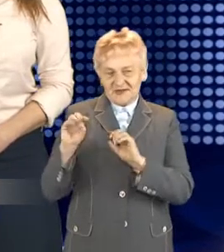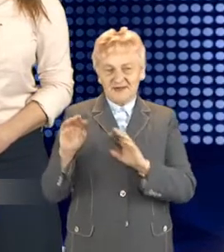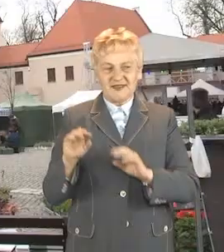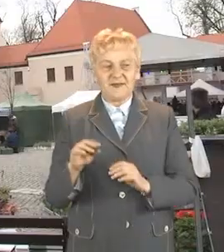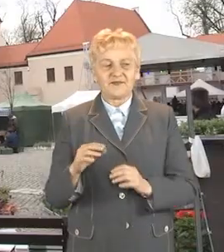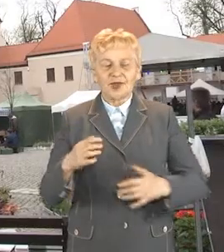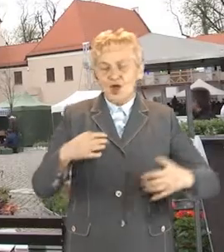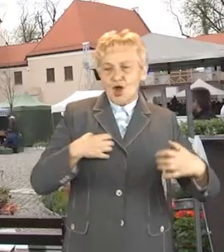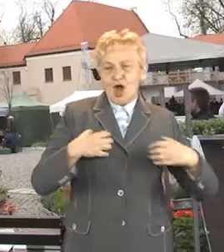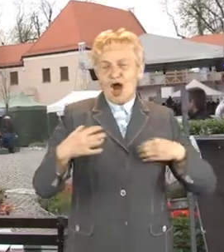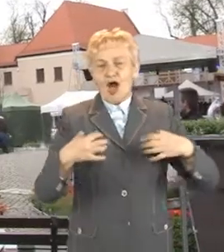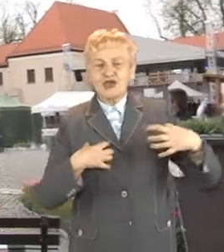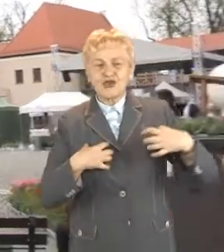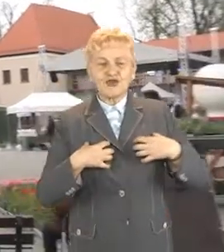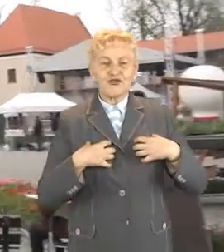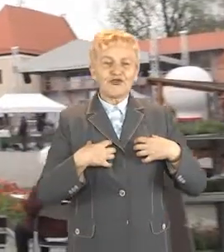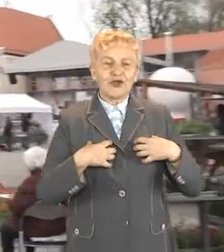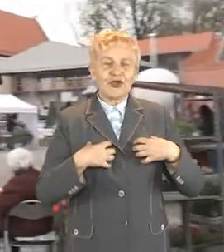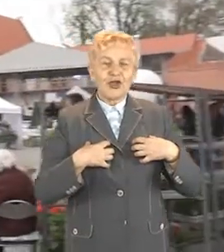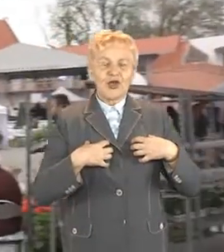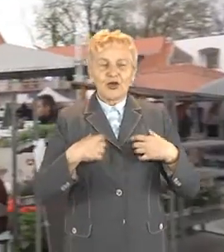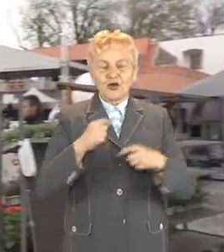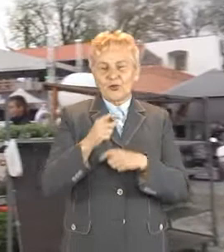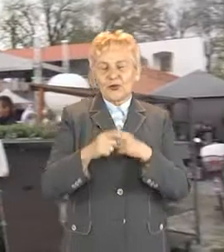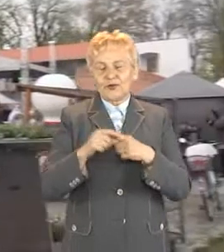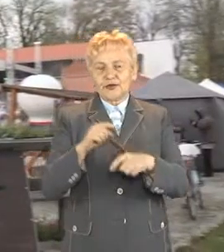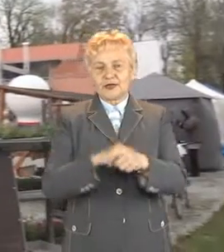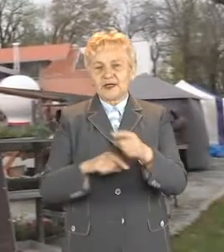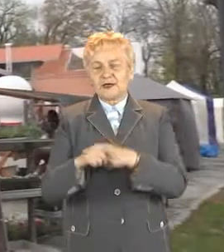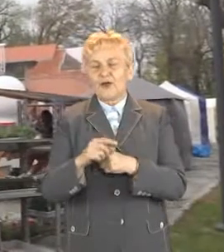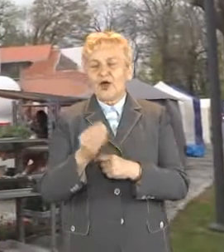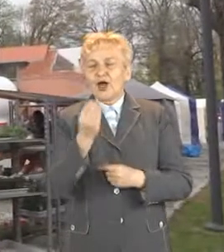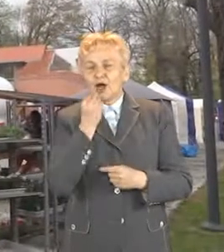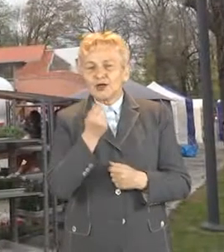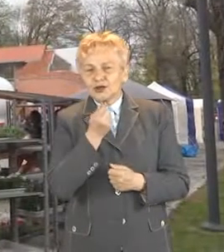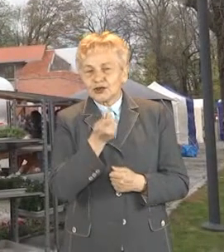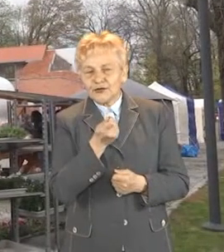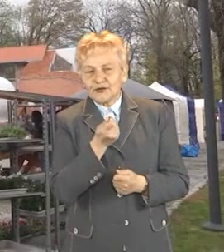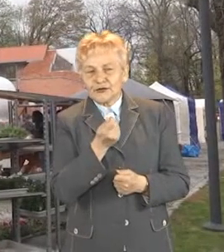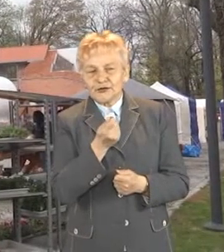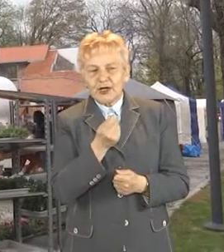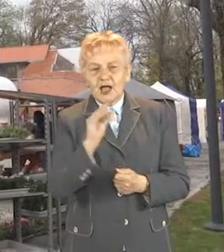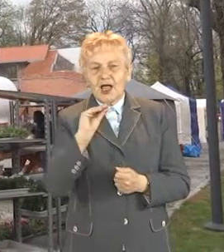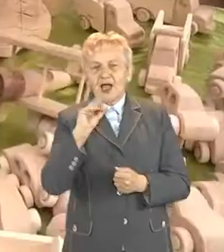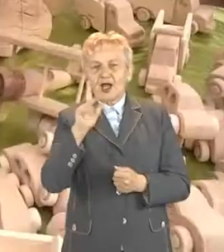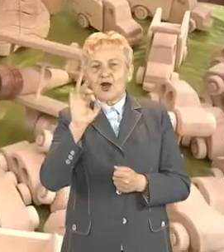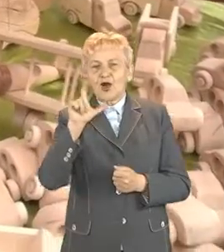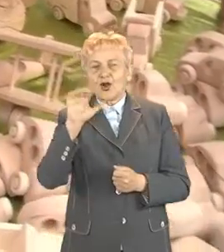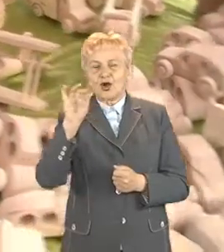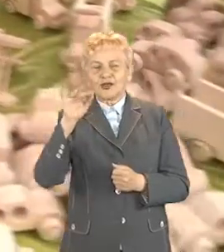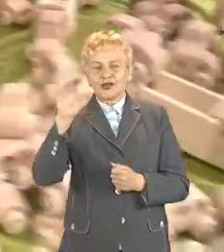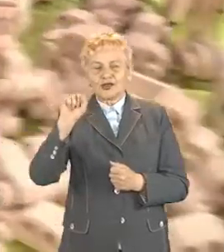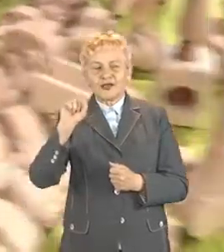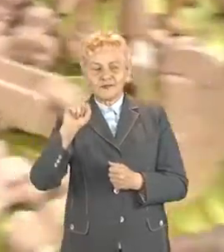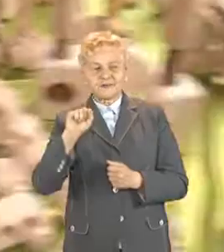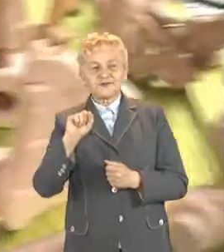smakach. Artyści rękodzieła, sprzedawcy kwiatów, żywność ekologiczna, dawka dobrej muzyki oraz miejsce, które